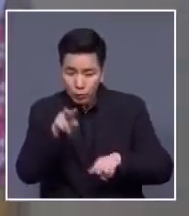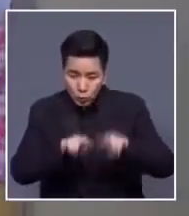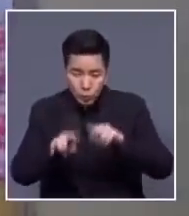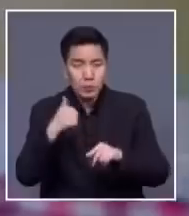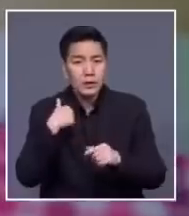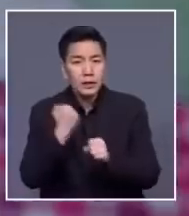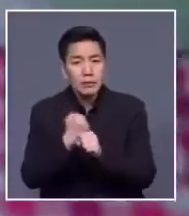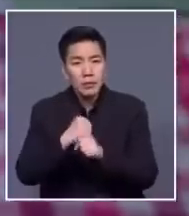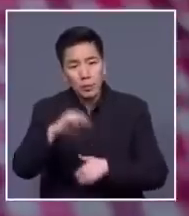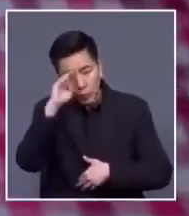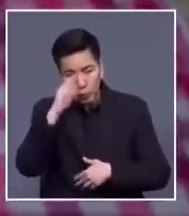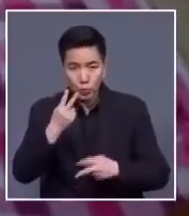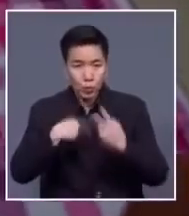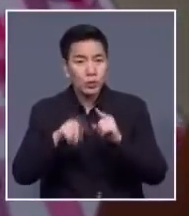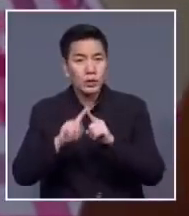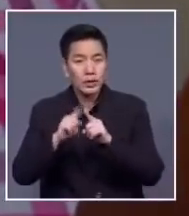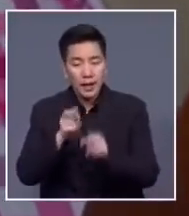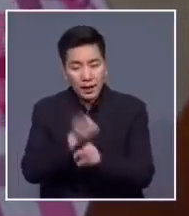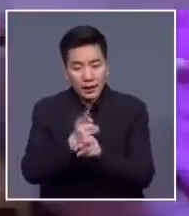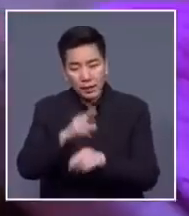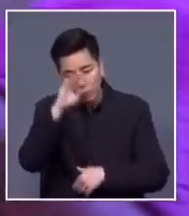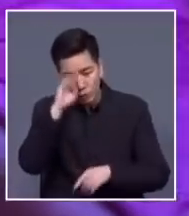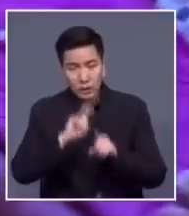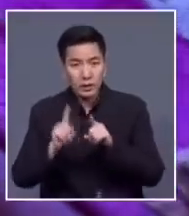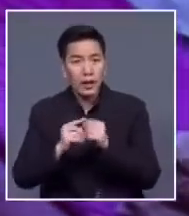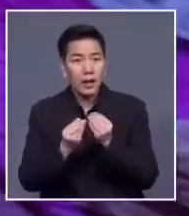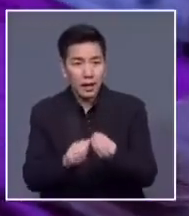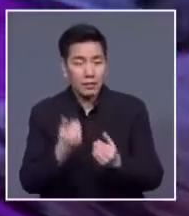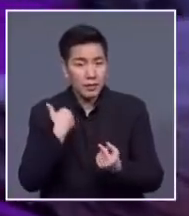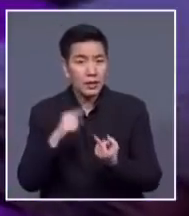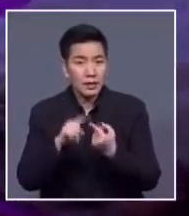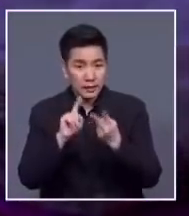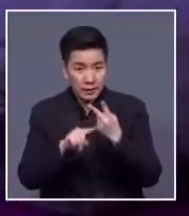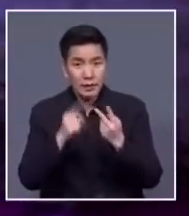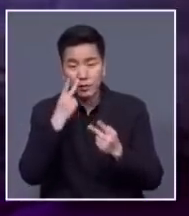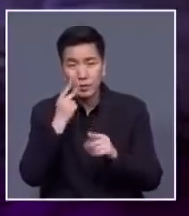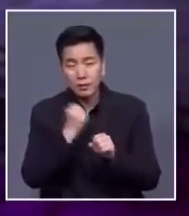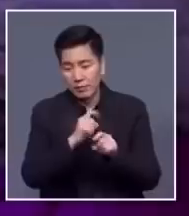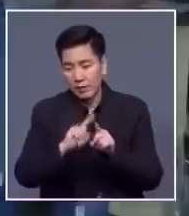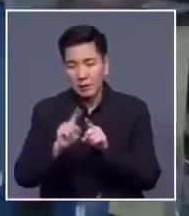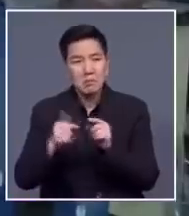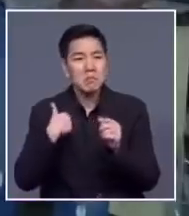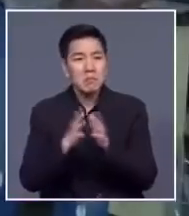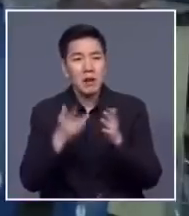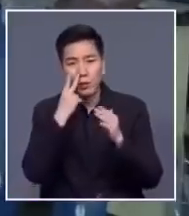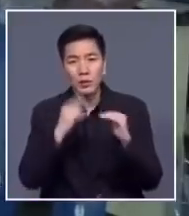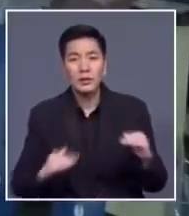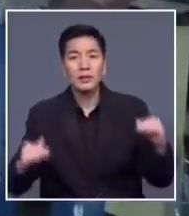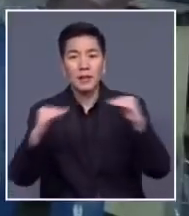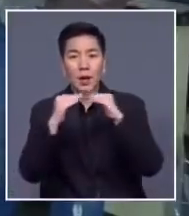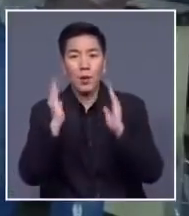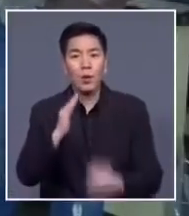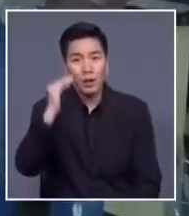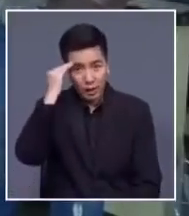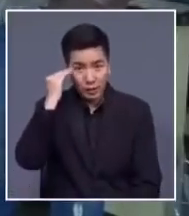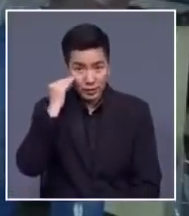ทั้งด้านการเจ็บป่วยสวัสดิการด้านการรักษาพยาบาลแล้วก็อีกต่างๆอีกเยอะครับเทียบเท่ากับคนเกาหลี